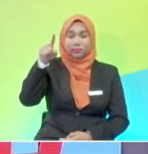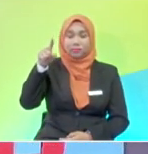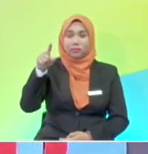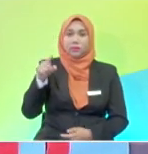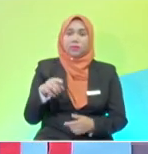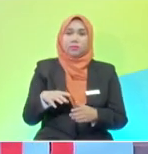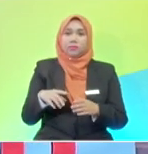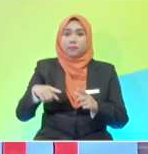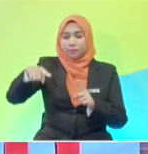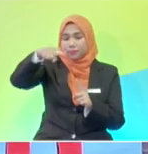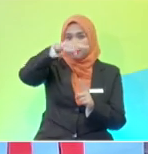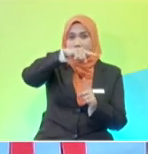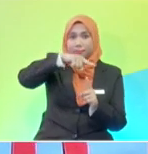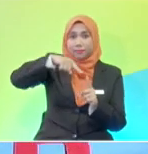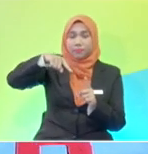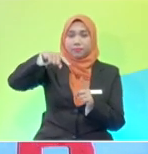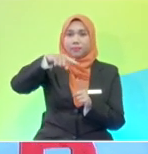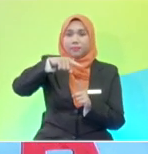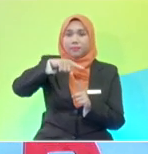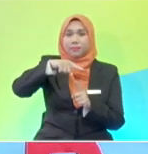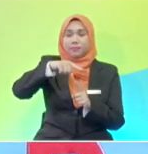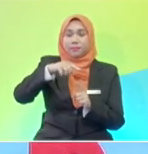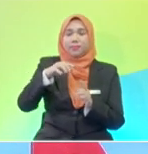akan mengelilingi bumi